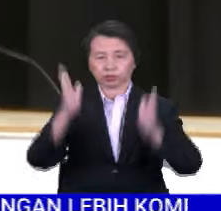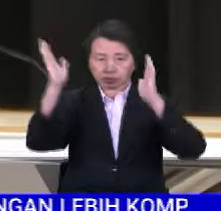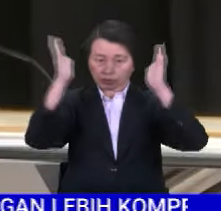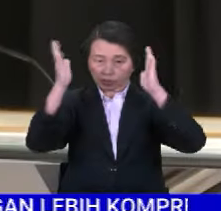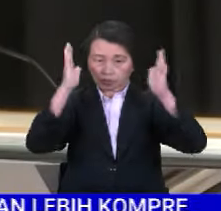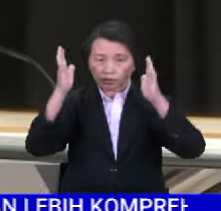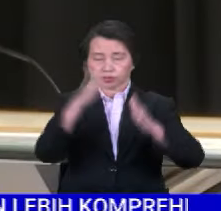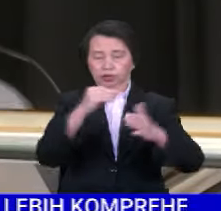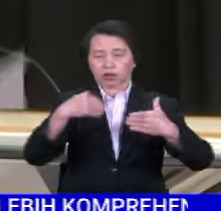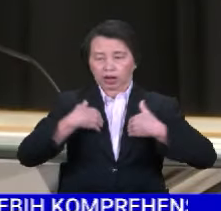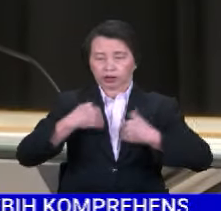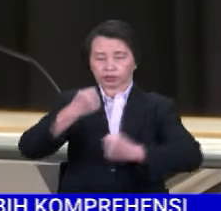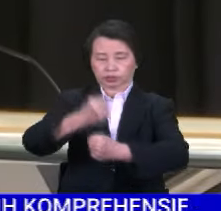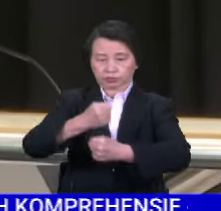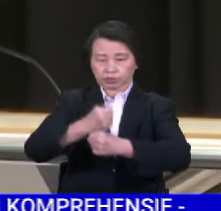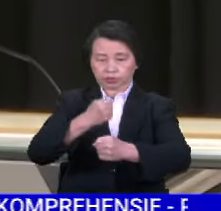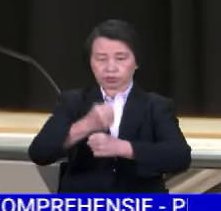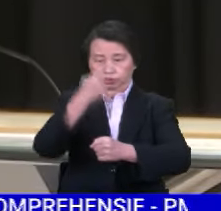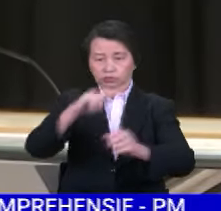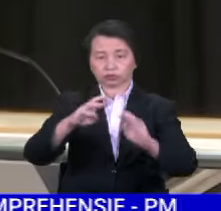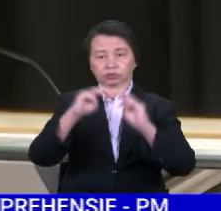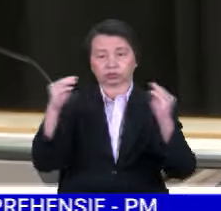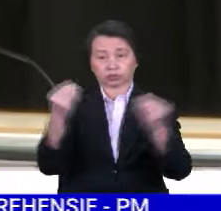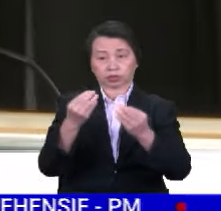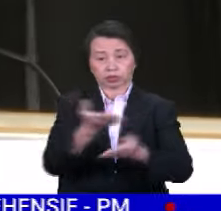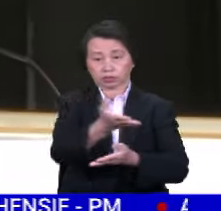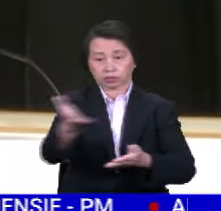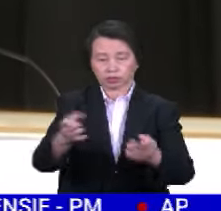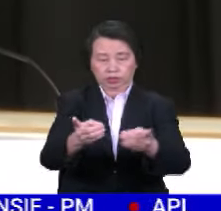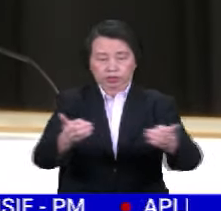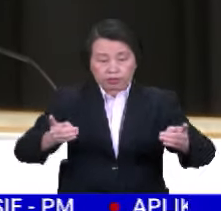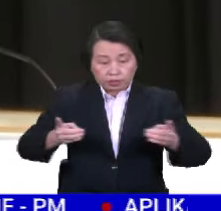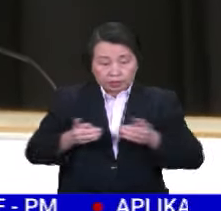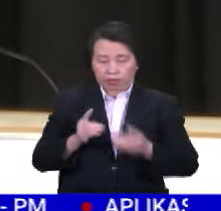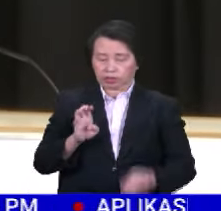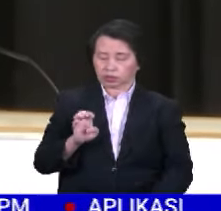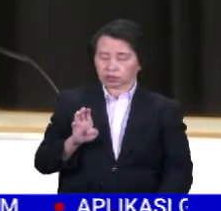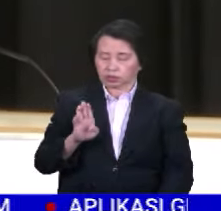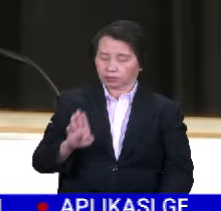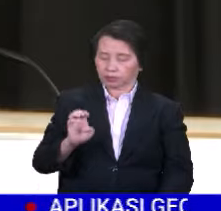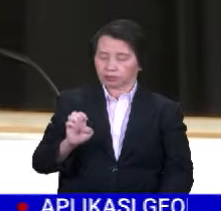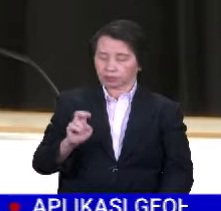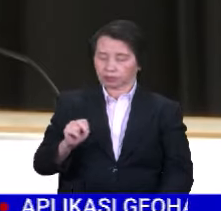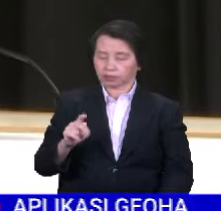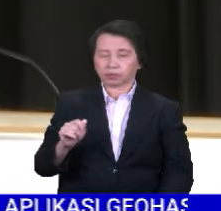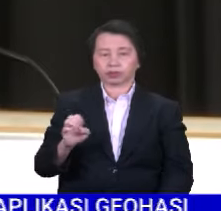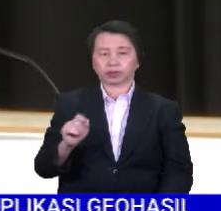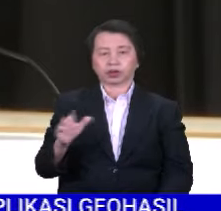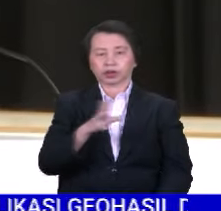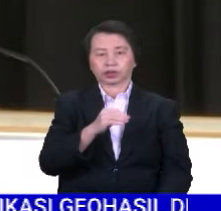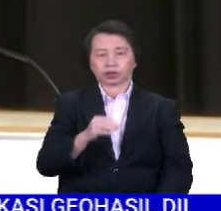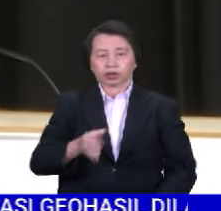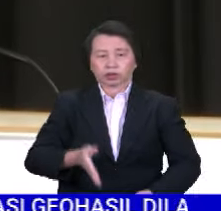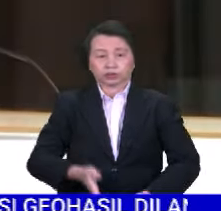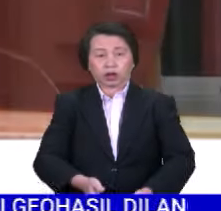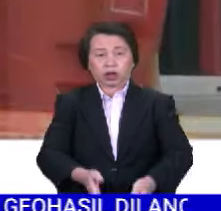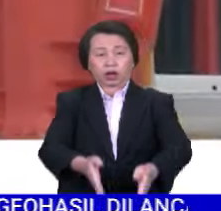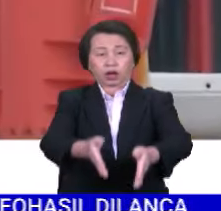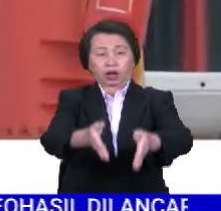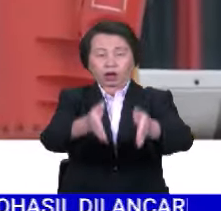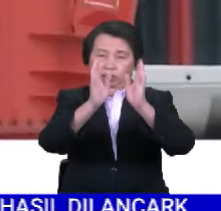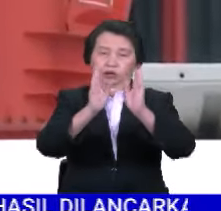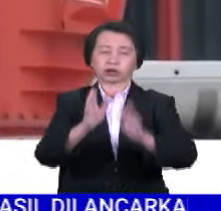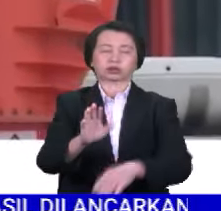dan mewujudkan pekerjaan kepada masyarakat di daerah Bentong serta sepanjang jajaran ECRL. Kami